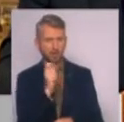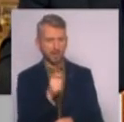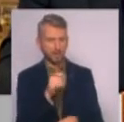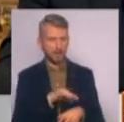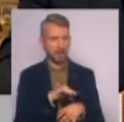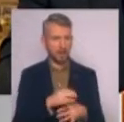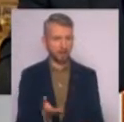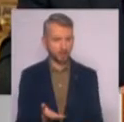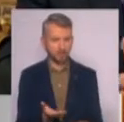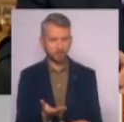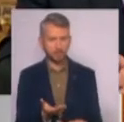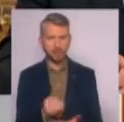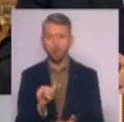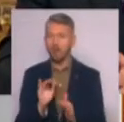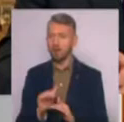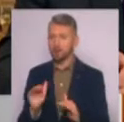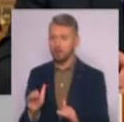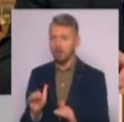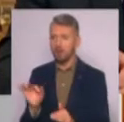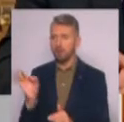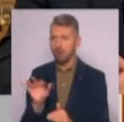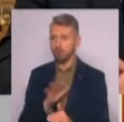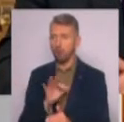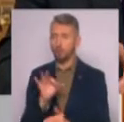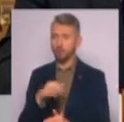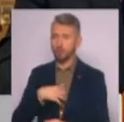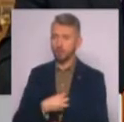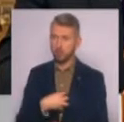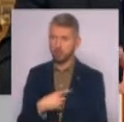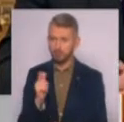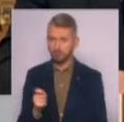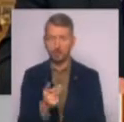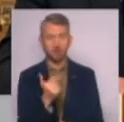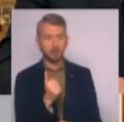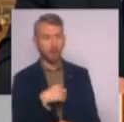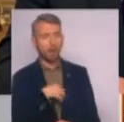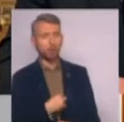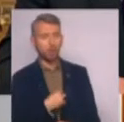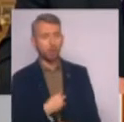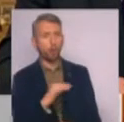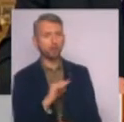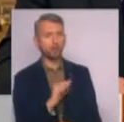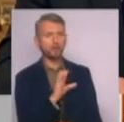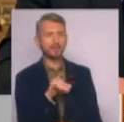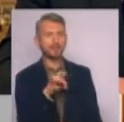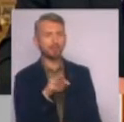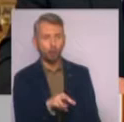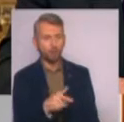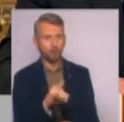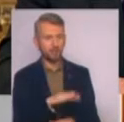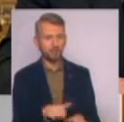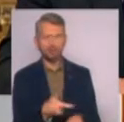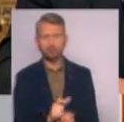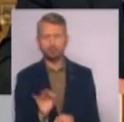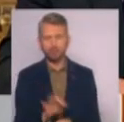там ви у дітей трошечки часто ставлять не обструктивні бронхіти. Бронхообструктивний синдром у дітей дуже часто